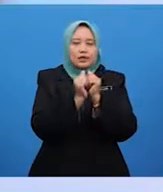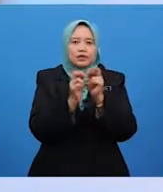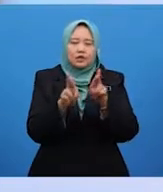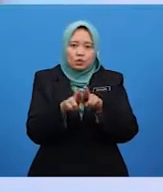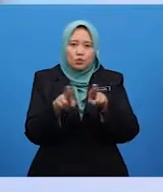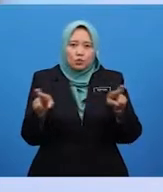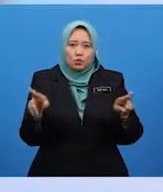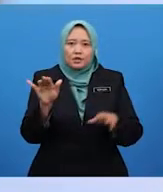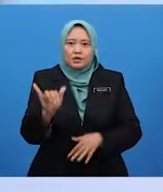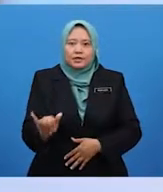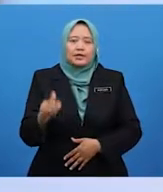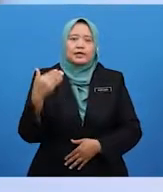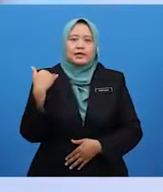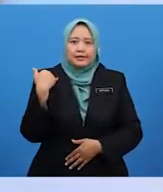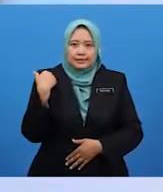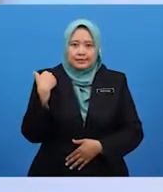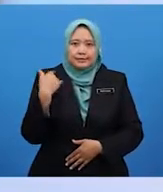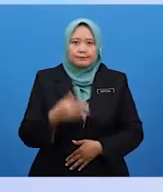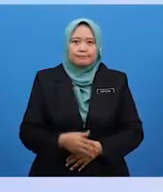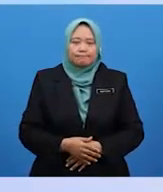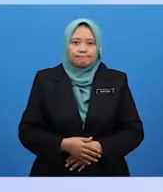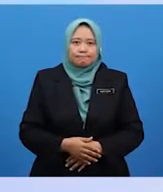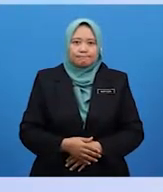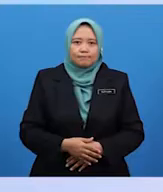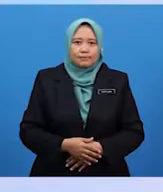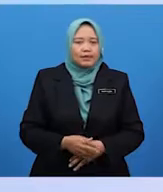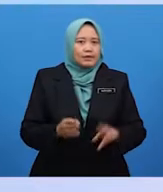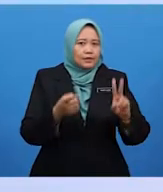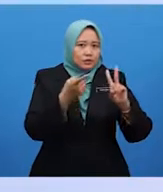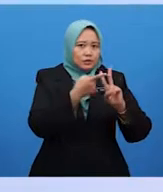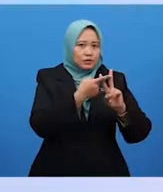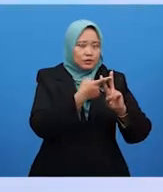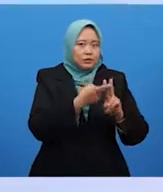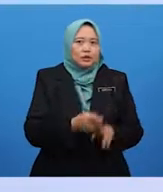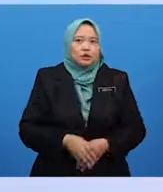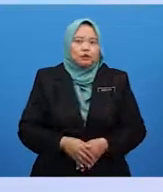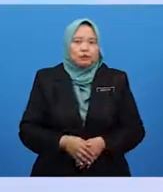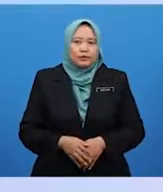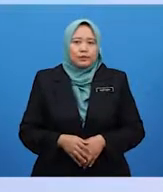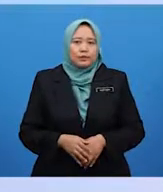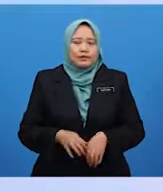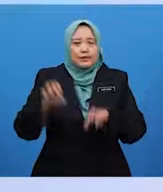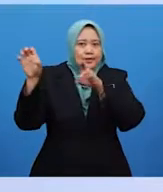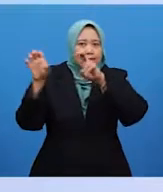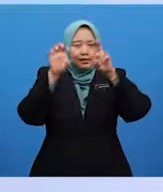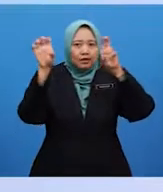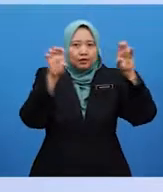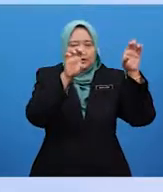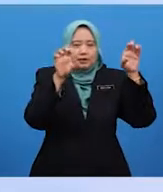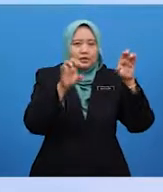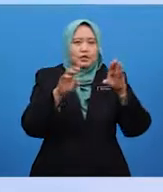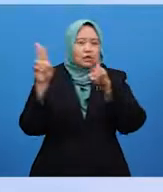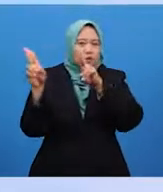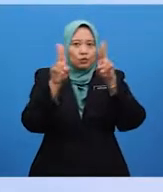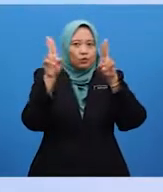kesusahan kepada penghuni di dalam kediaman itu. Seterusnya, yang kedua, peredaran udara. Peredaran angin